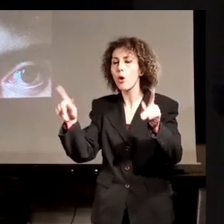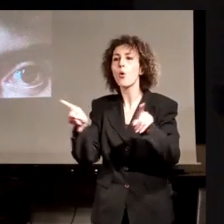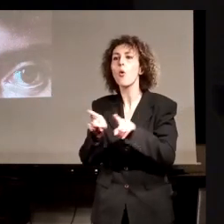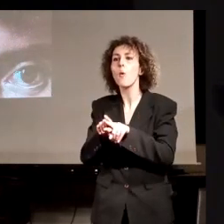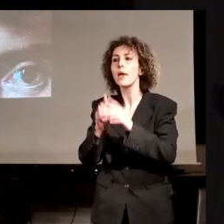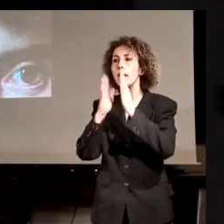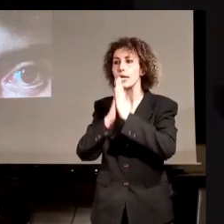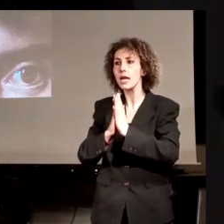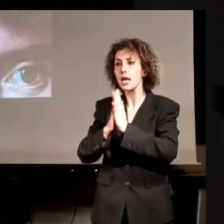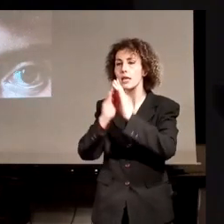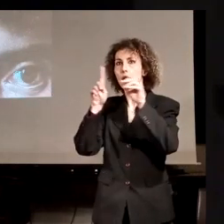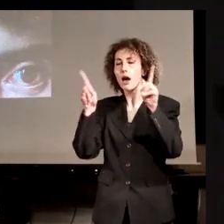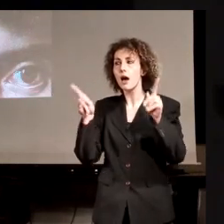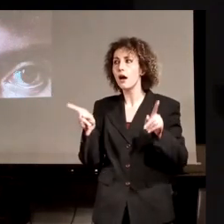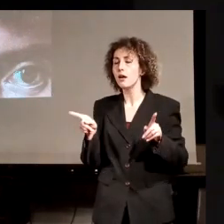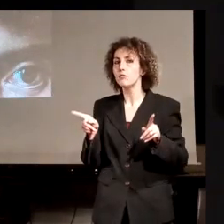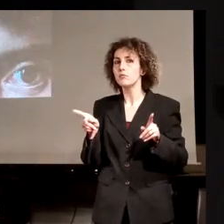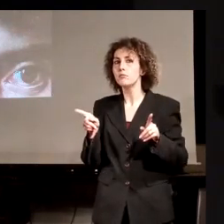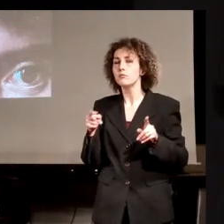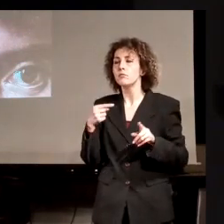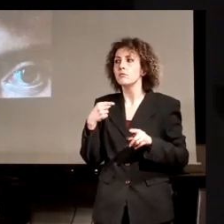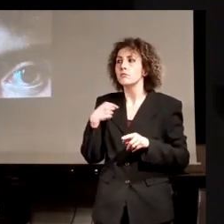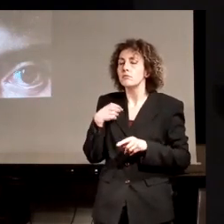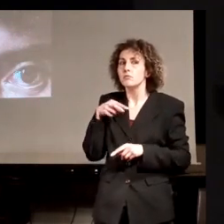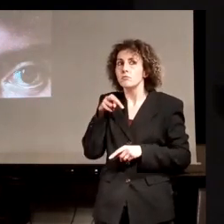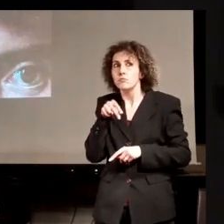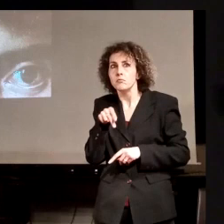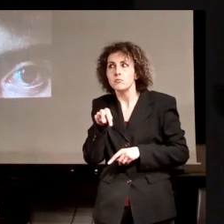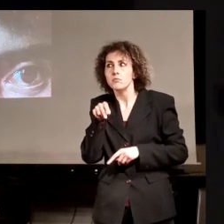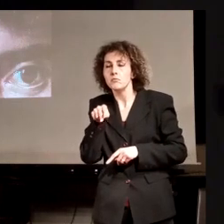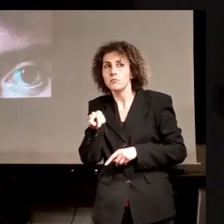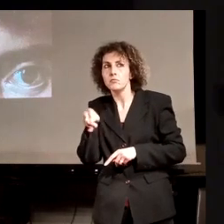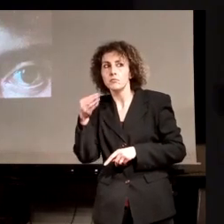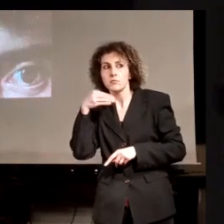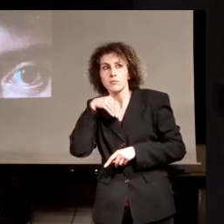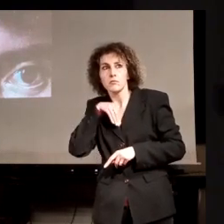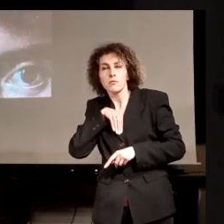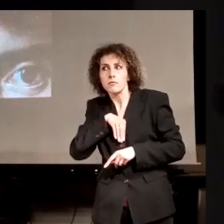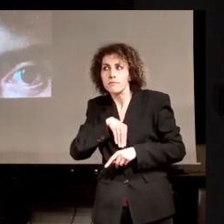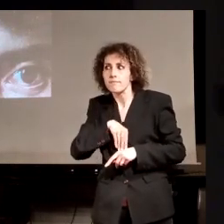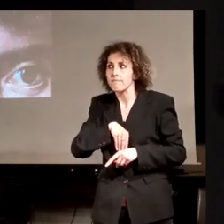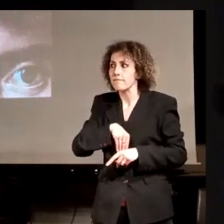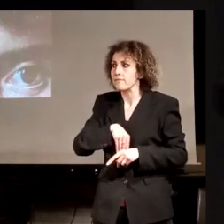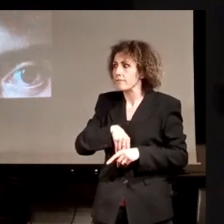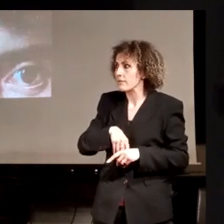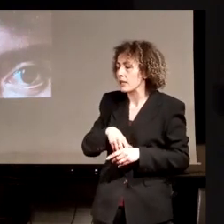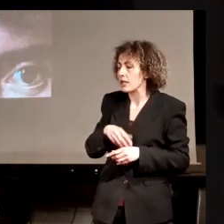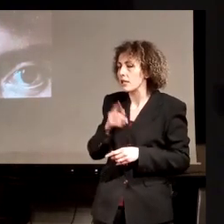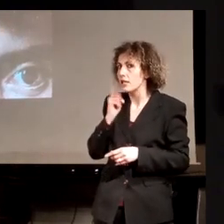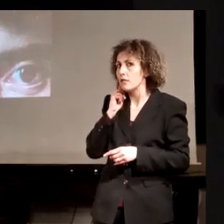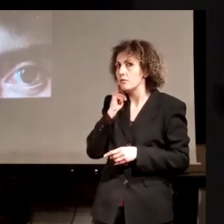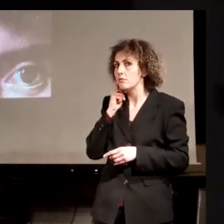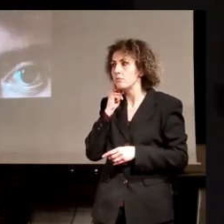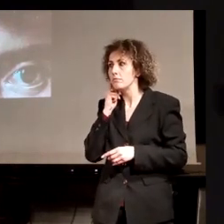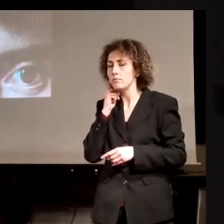chiesa alla fine sprofonda in quello stato d'animo in cui non si fa che tendere l'orecchio e